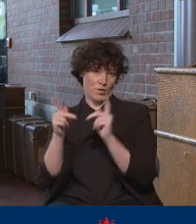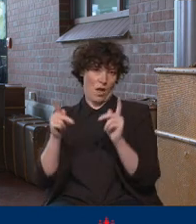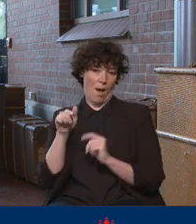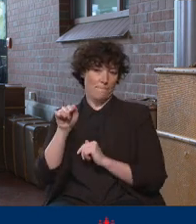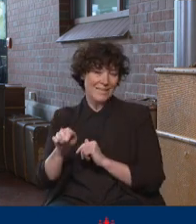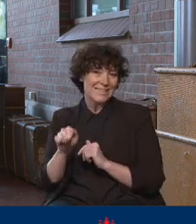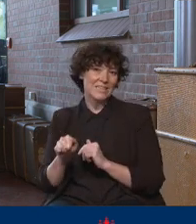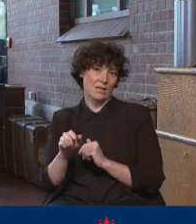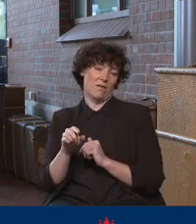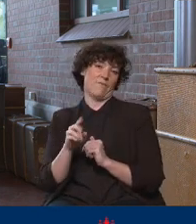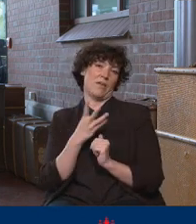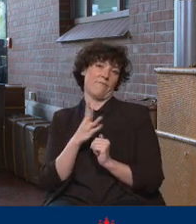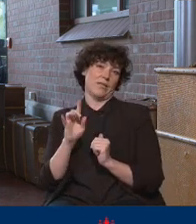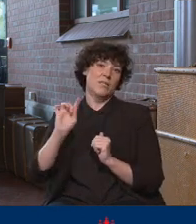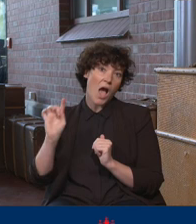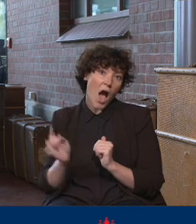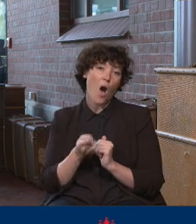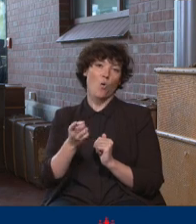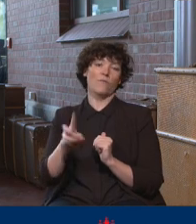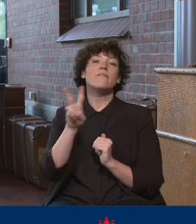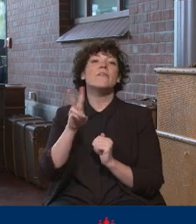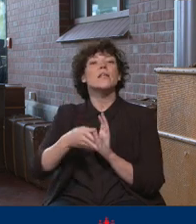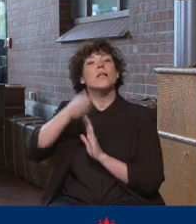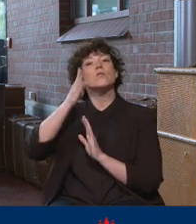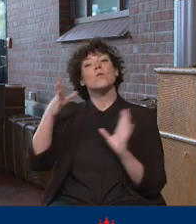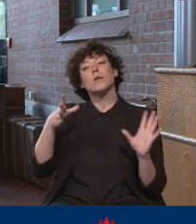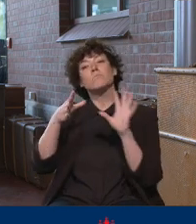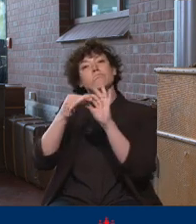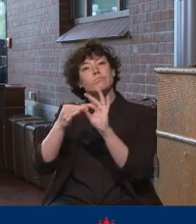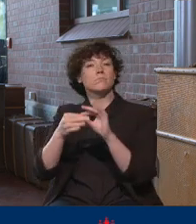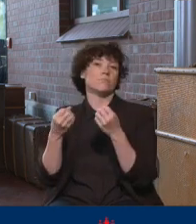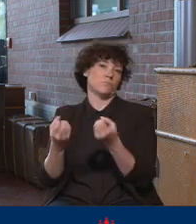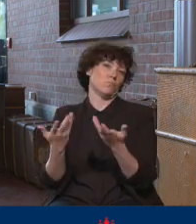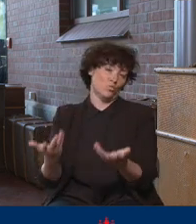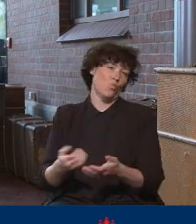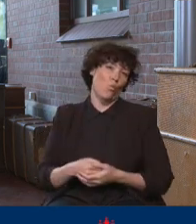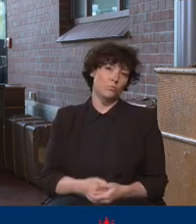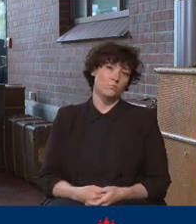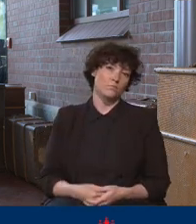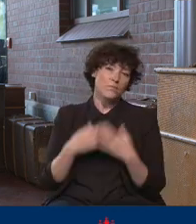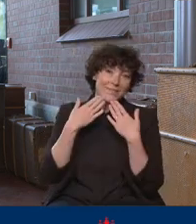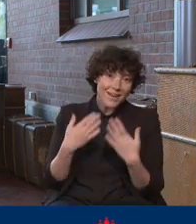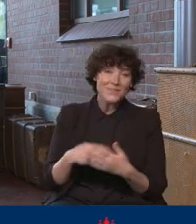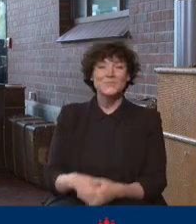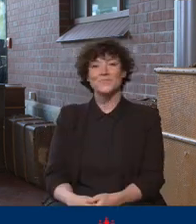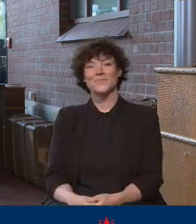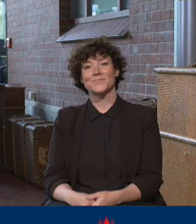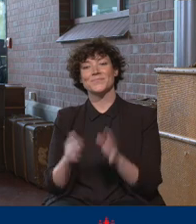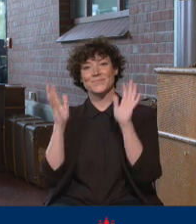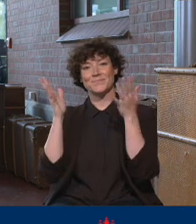von riese mindestens was den fett- oder norden anbetrifft passieren könnte vielen dank